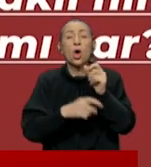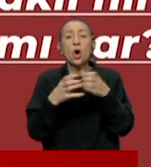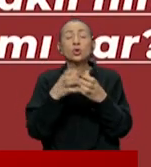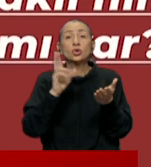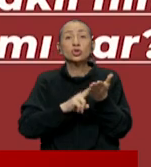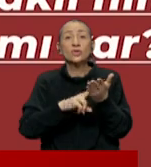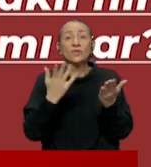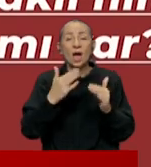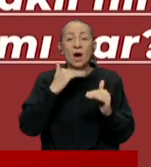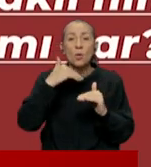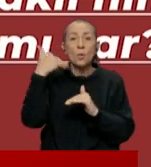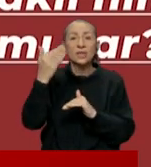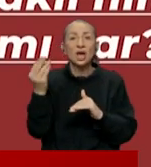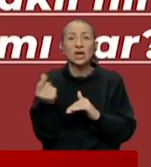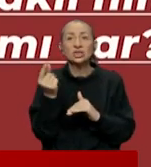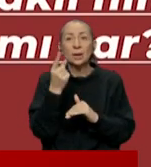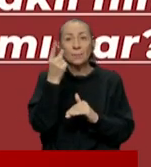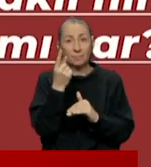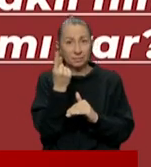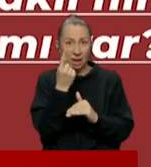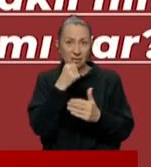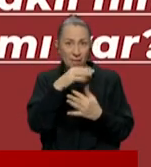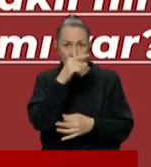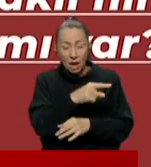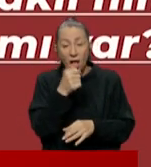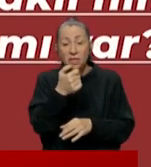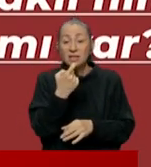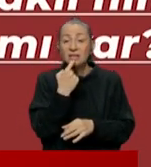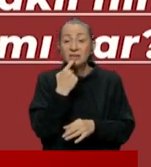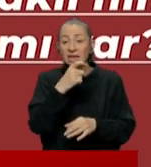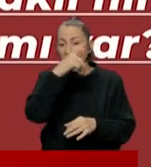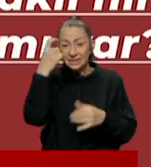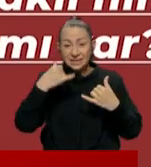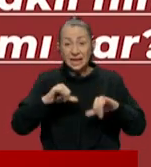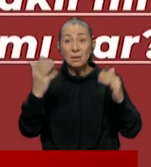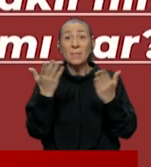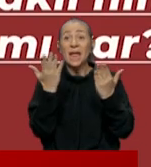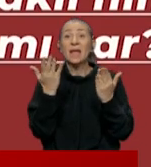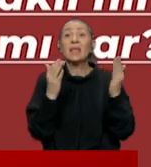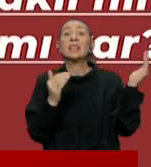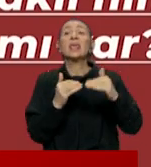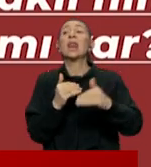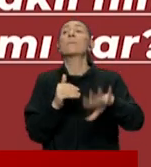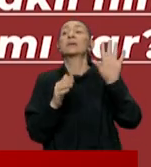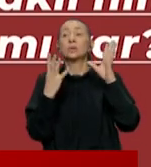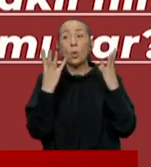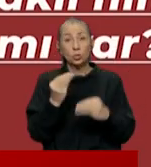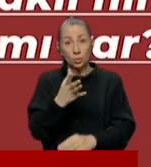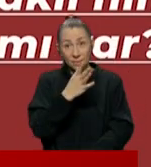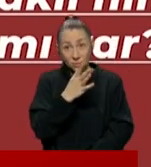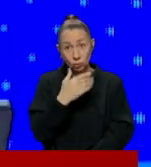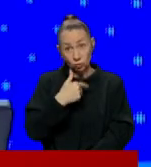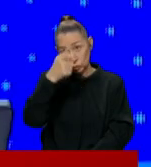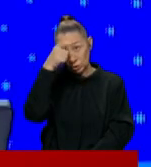ve yurt dışında kaçak bir firari, 6 yıldır yaz tatilinde bile gelemez olduğunu